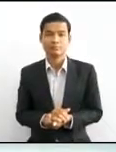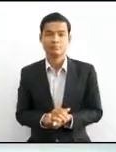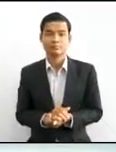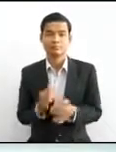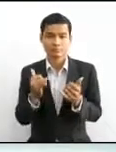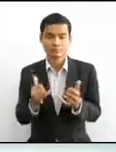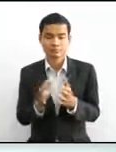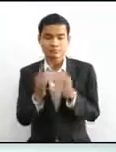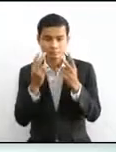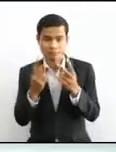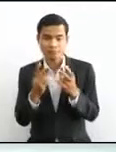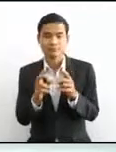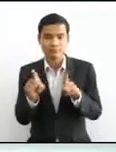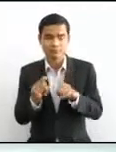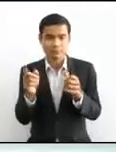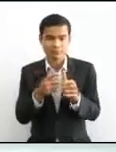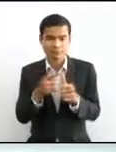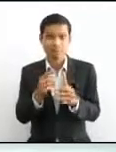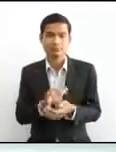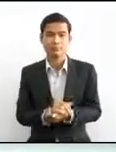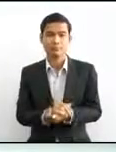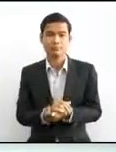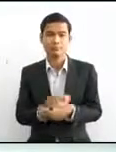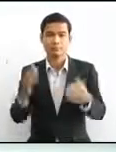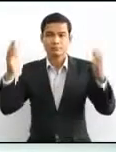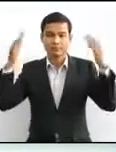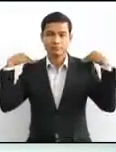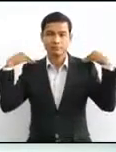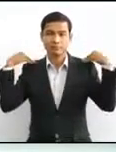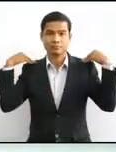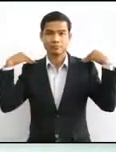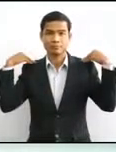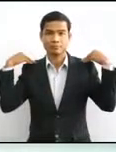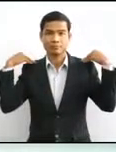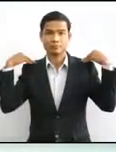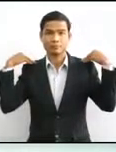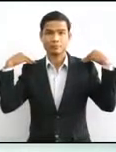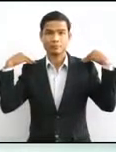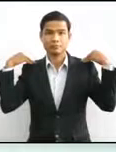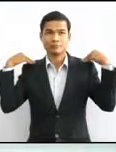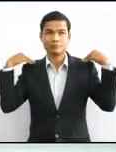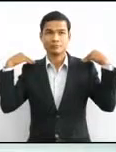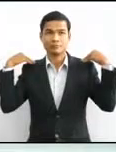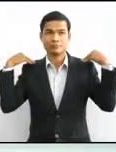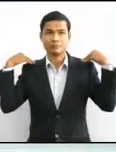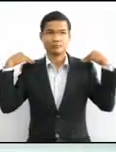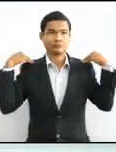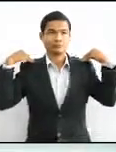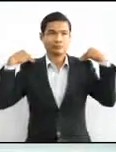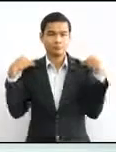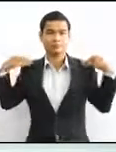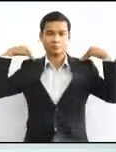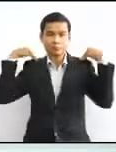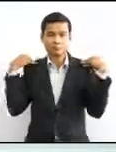cha lấy con chăm mới nè kêu sân nè ta cha con đã đai lượt má cha hỏi con kêu vì